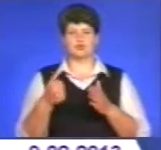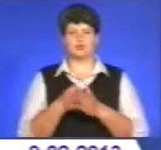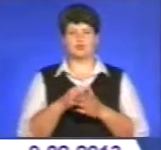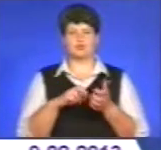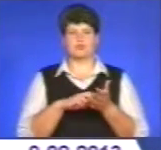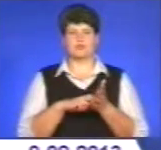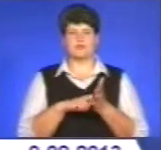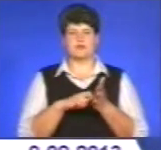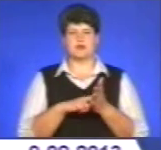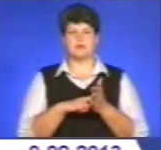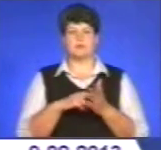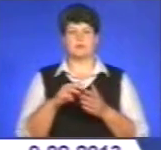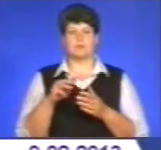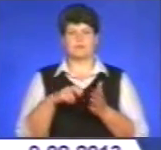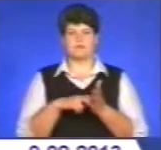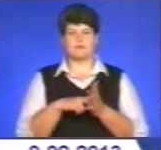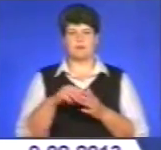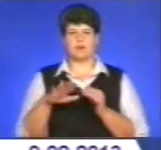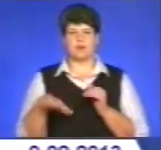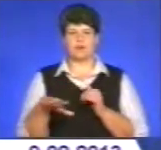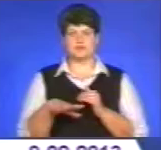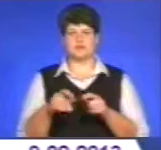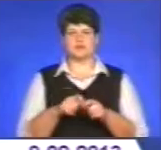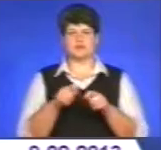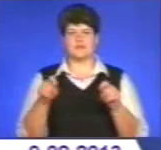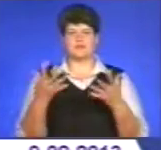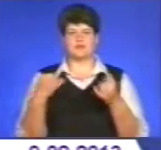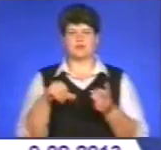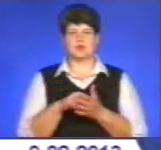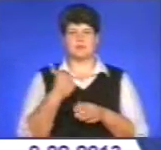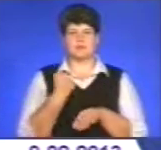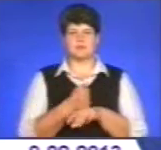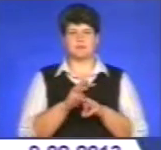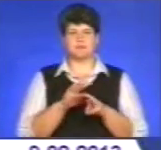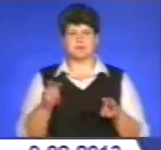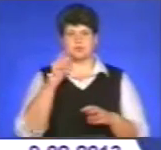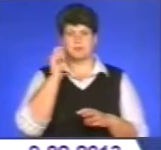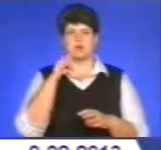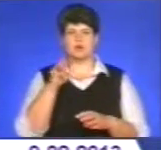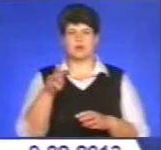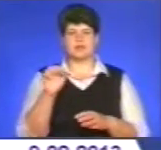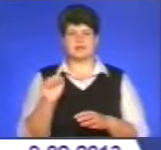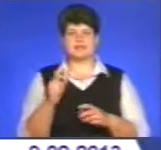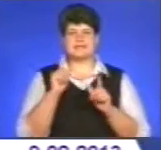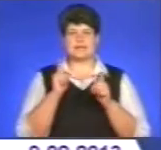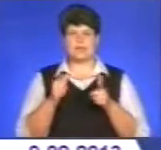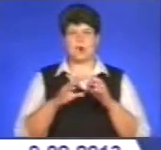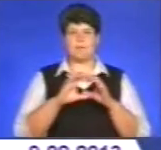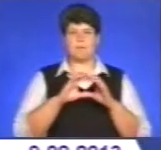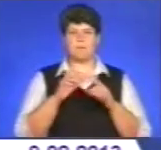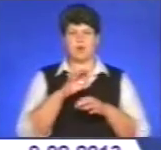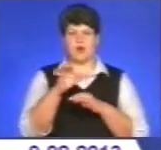Поштовій площі. В урочистому відкритті взяв участь прем'єр-міністр України Микола Азаров. Згідно з проектом, по тунелю